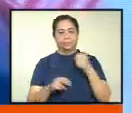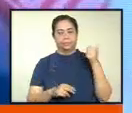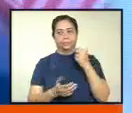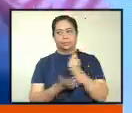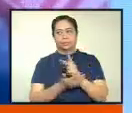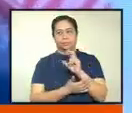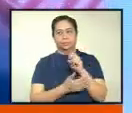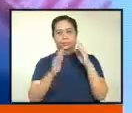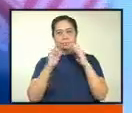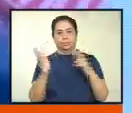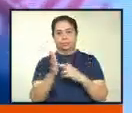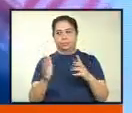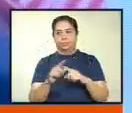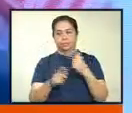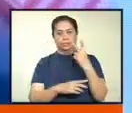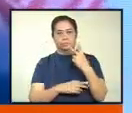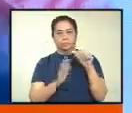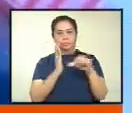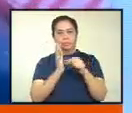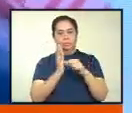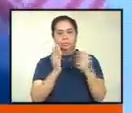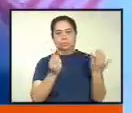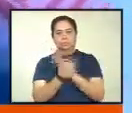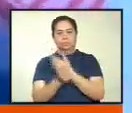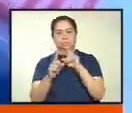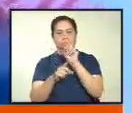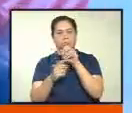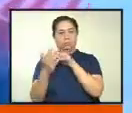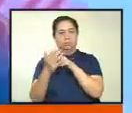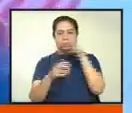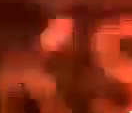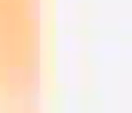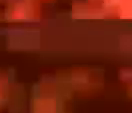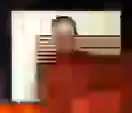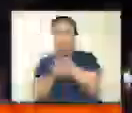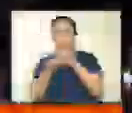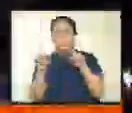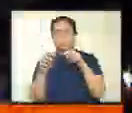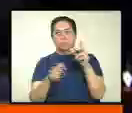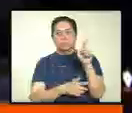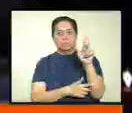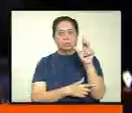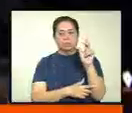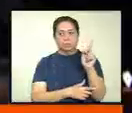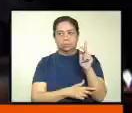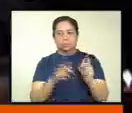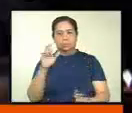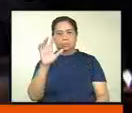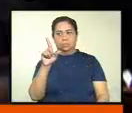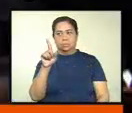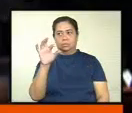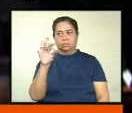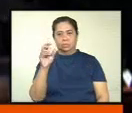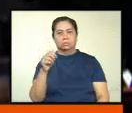Dinaprubahan ng U.S. House of Representatives ang dalawang articles of impeachment laban kay U.S. President Donald Trump. Sa botong 230 versus